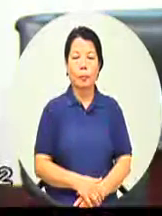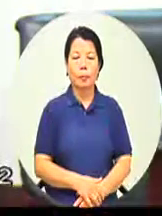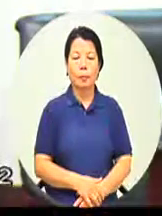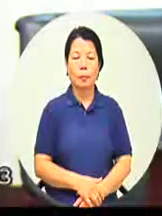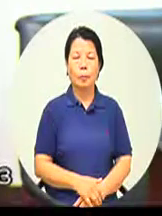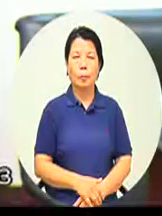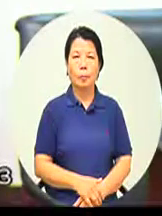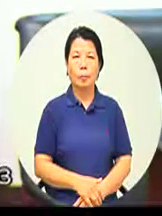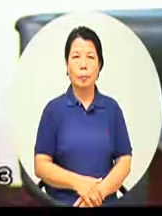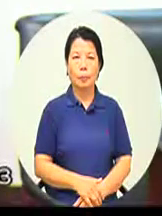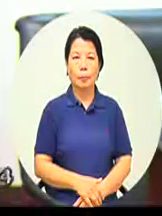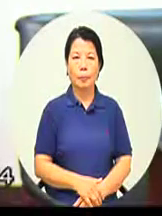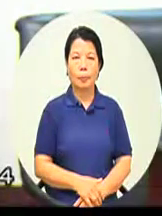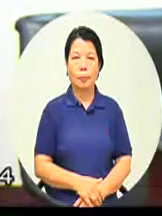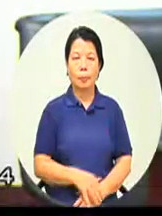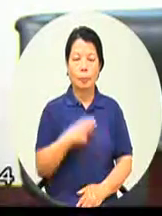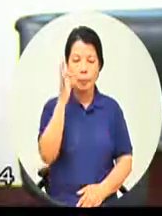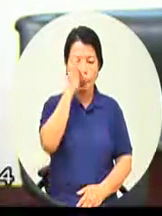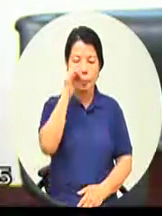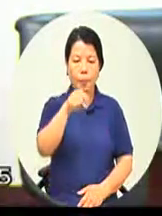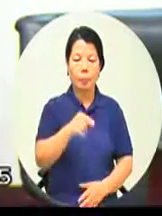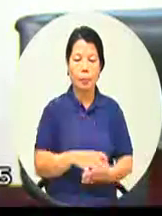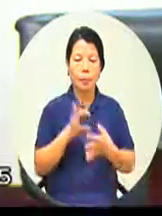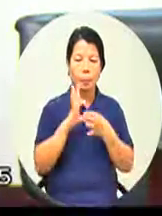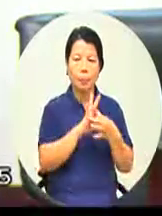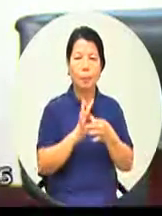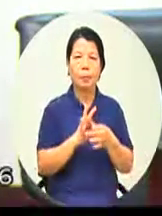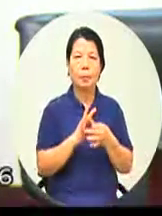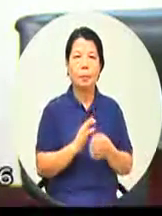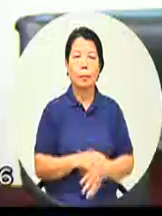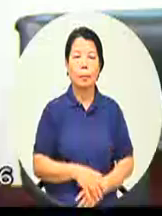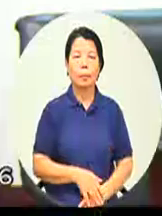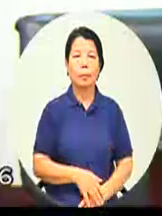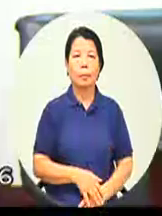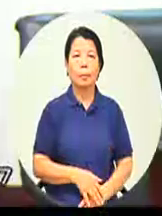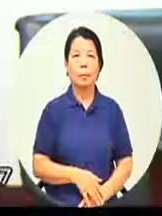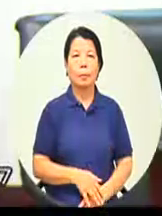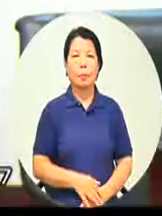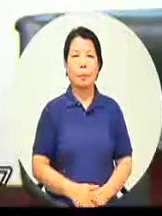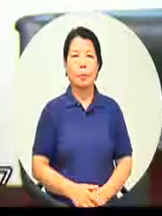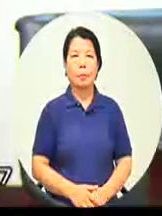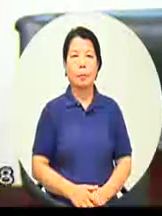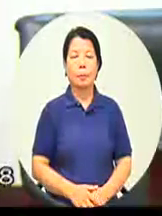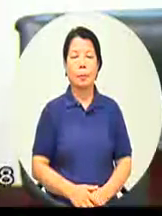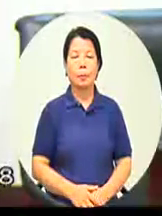织找一寡啊相关的几个例子，相关的